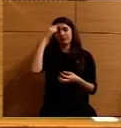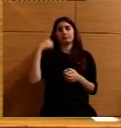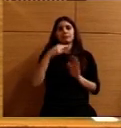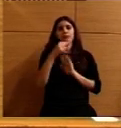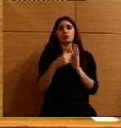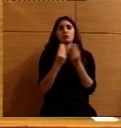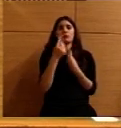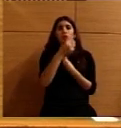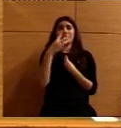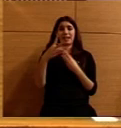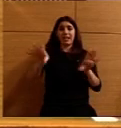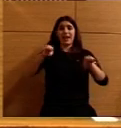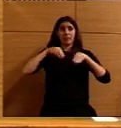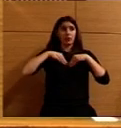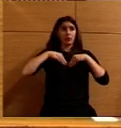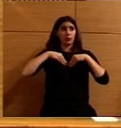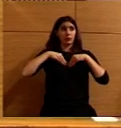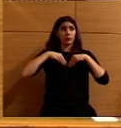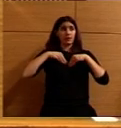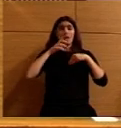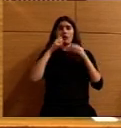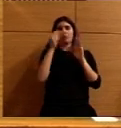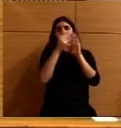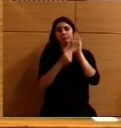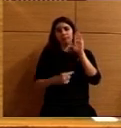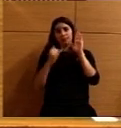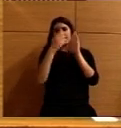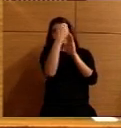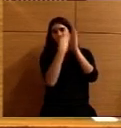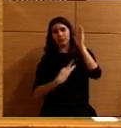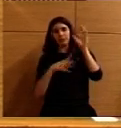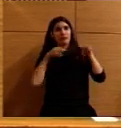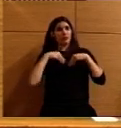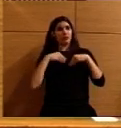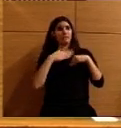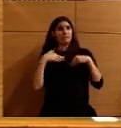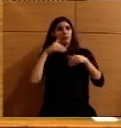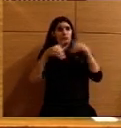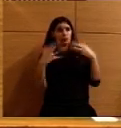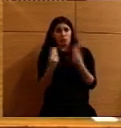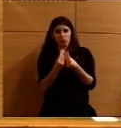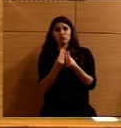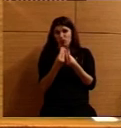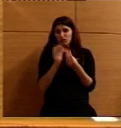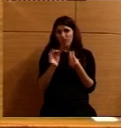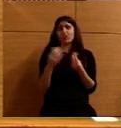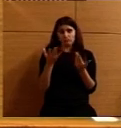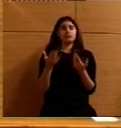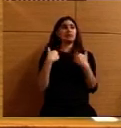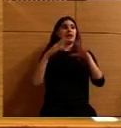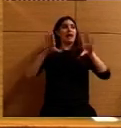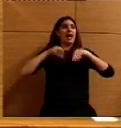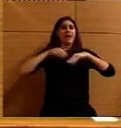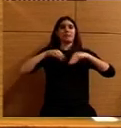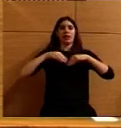13. Acceptació... Ara ve totes les acceptacions, vaig a, si voleu votem tots els punts junts, dic les acceptacions